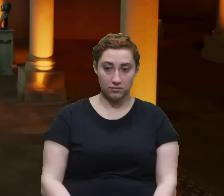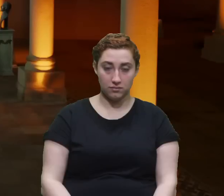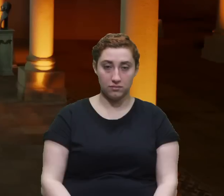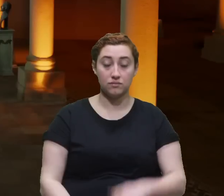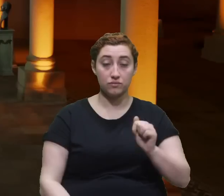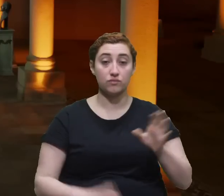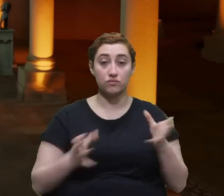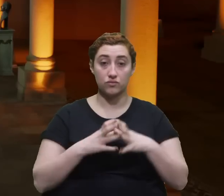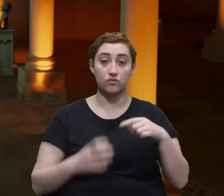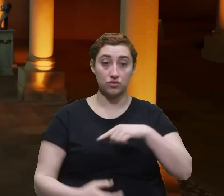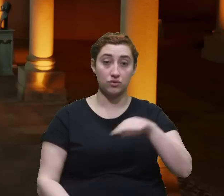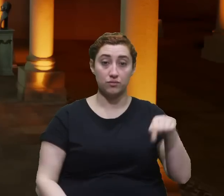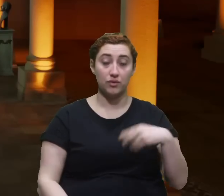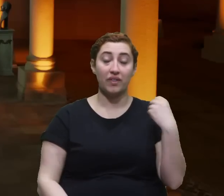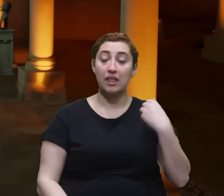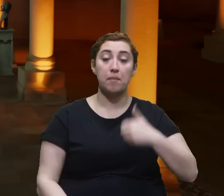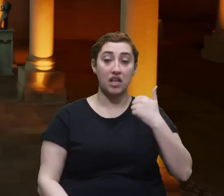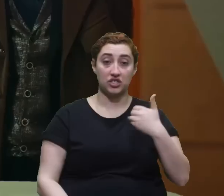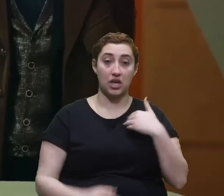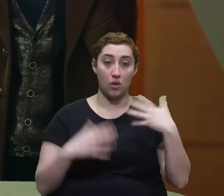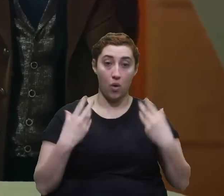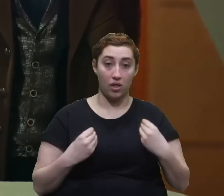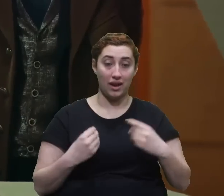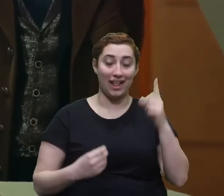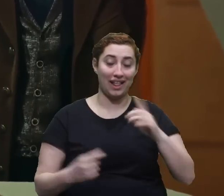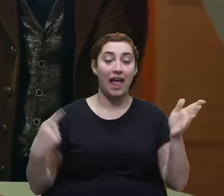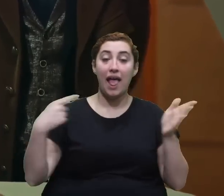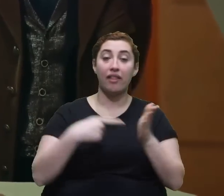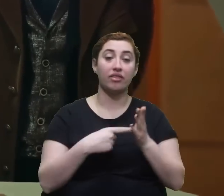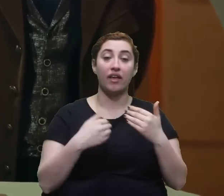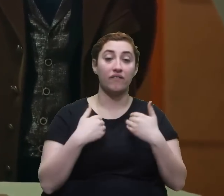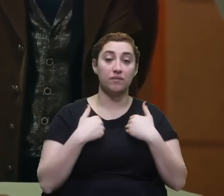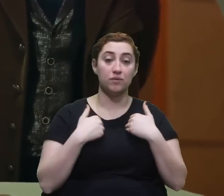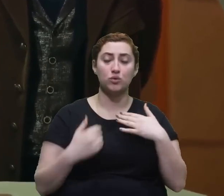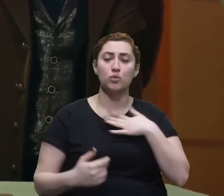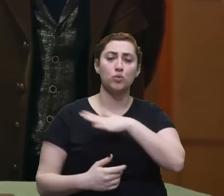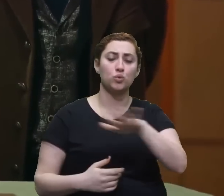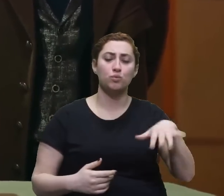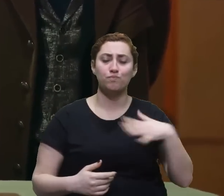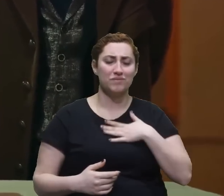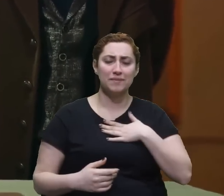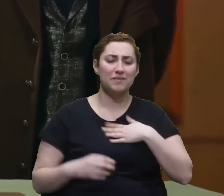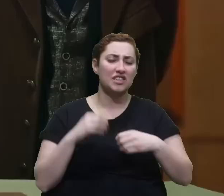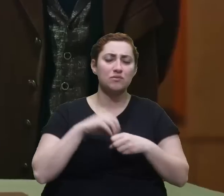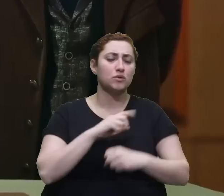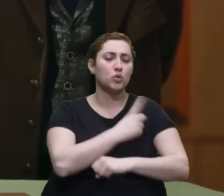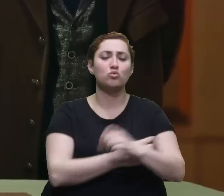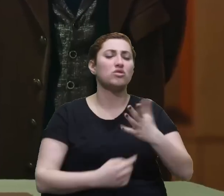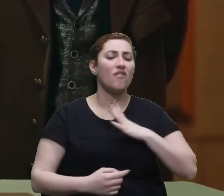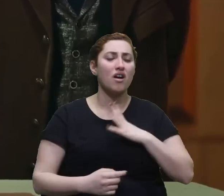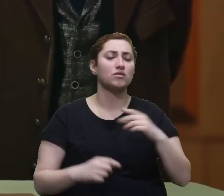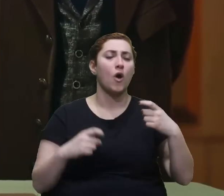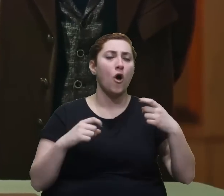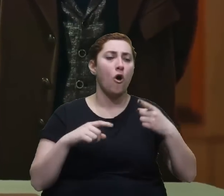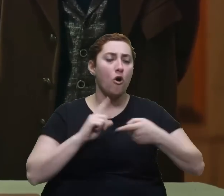Bu teşkilatın yeni başkanı olarak ilk hedefimiz tüm gücümüzle Osmanlı ve